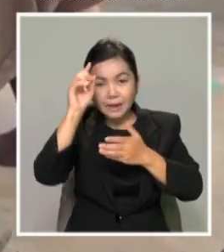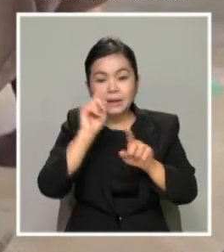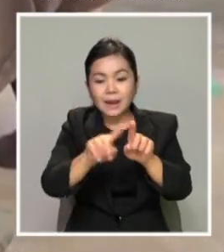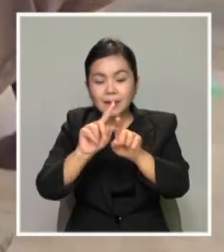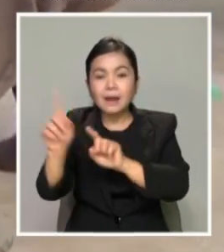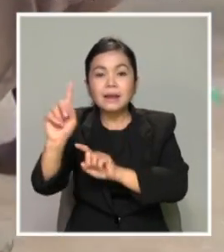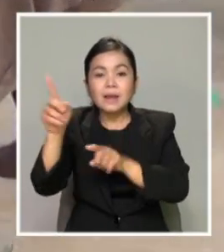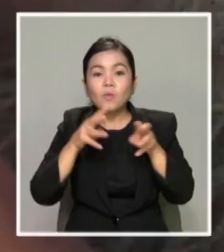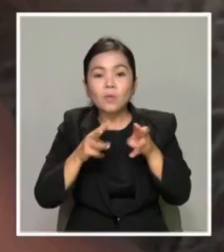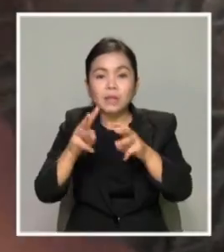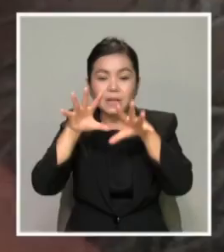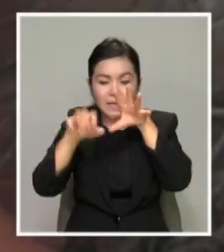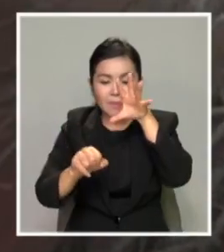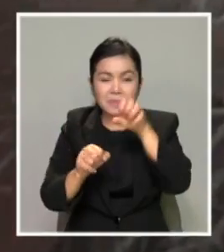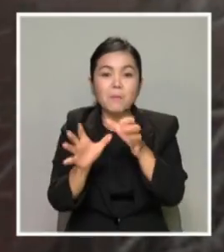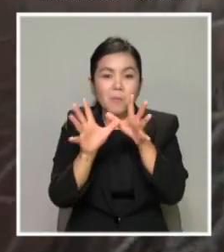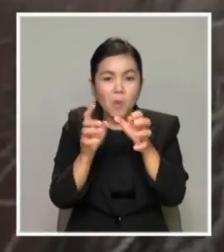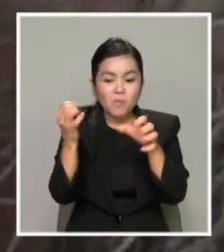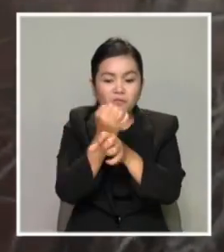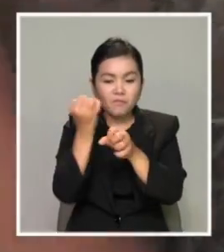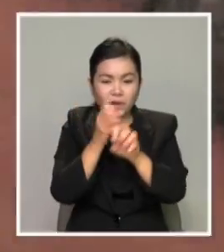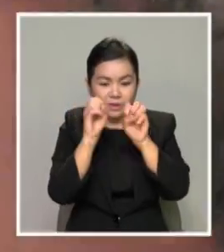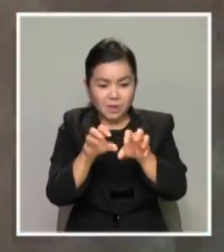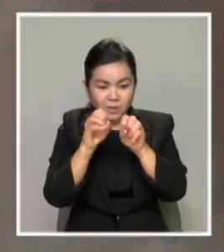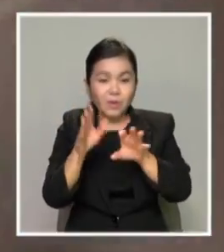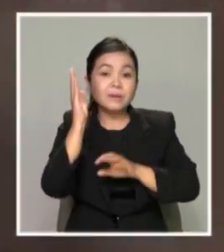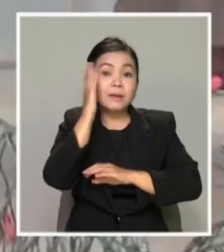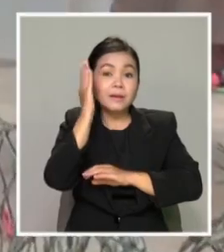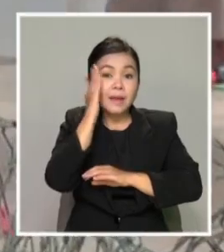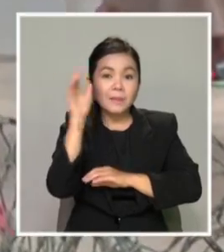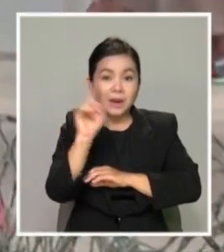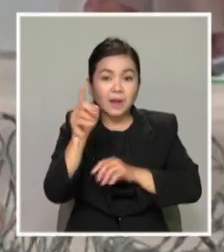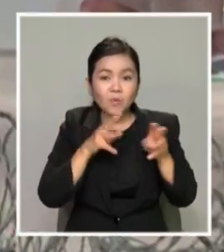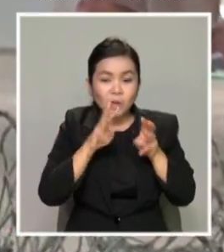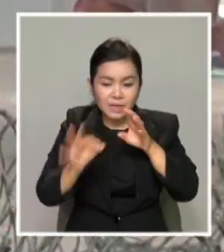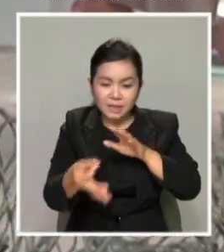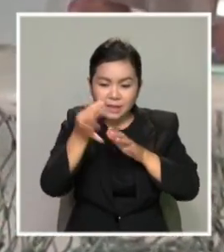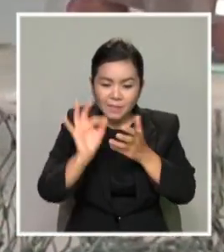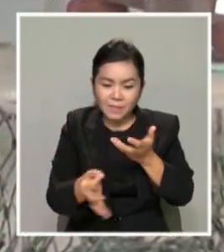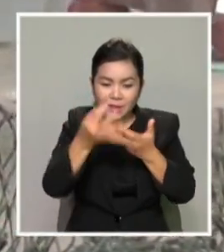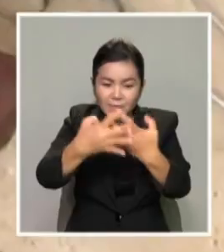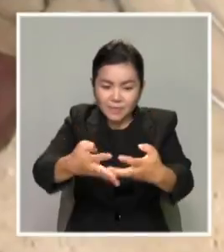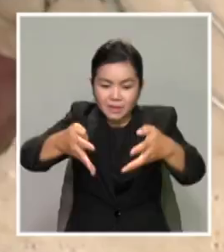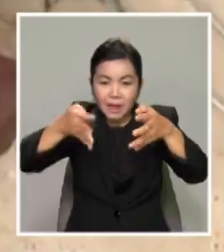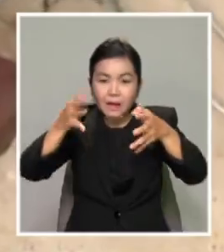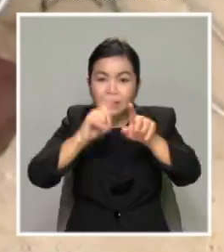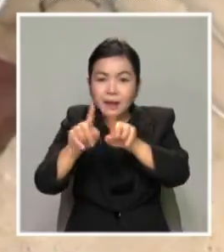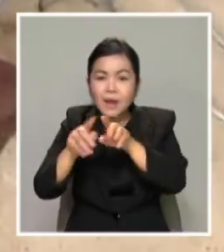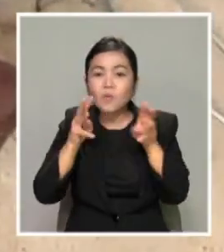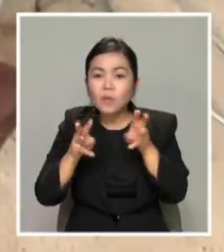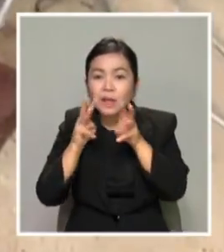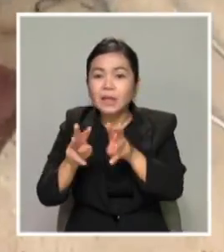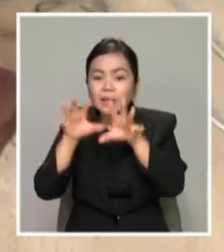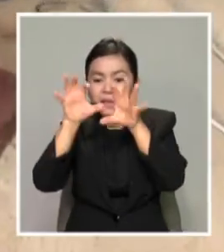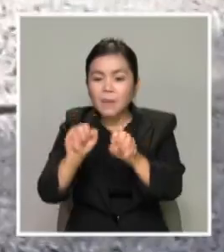ใส่ดักปูโดยมีผู้เชี่ยวชาญมาสอนให้ตั้งแต่การร้อยอวนการเย็บอวนวิธีการใส่เหยื่อซึ่ง